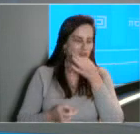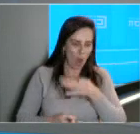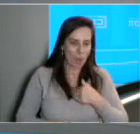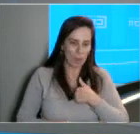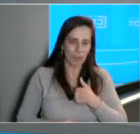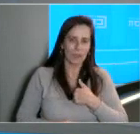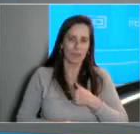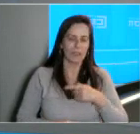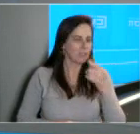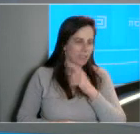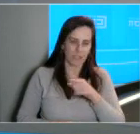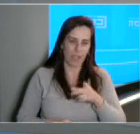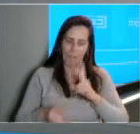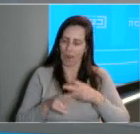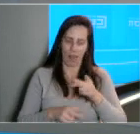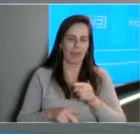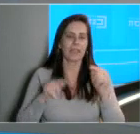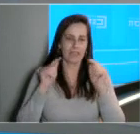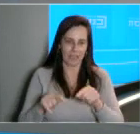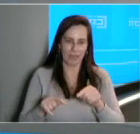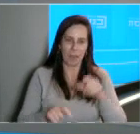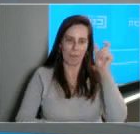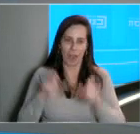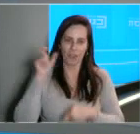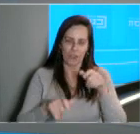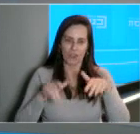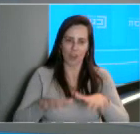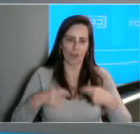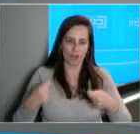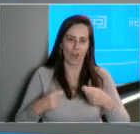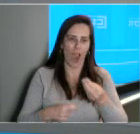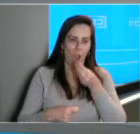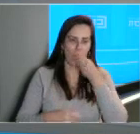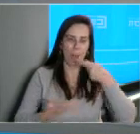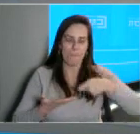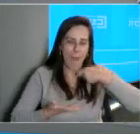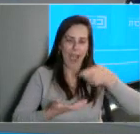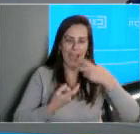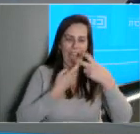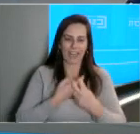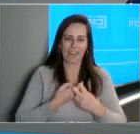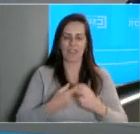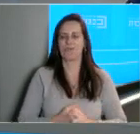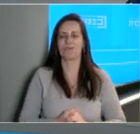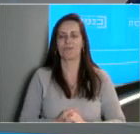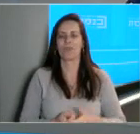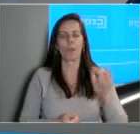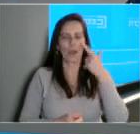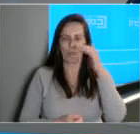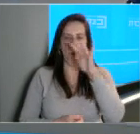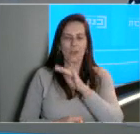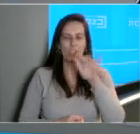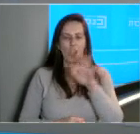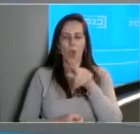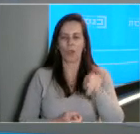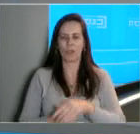אותי, בוודאות המחלה הזאת הגיעה מאנשים שישבו בשוק ואכלו מרק הטלפים בסין. בואו נראה עוד כמה, ככה לפני